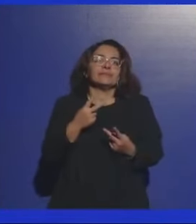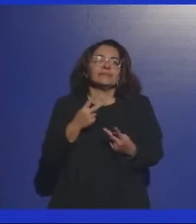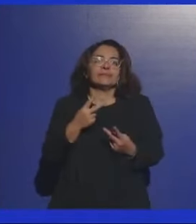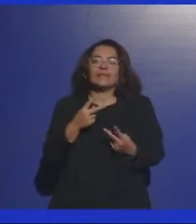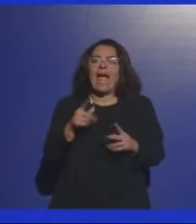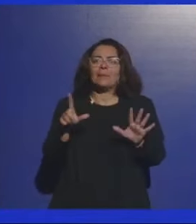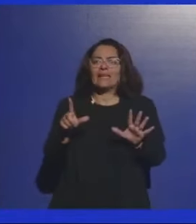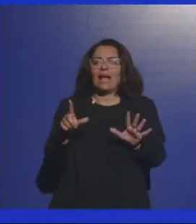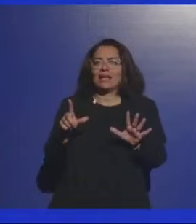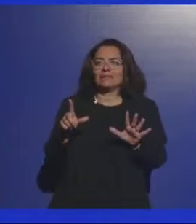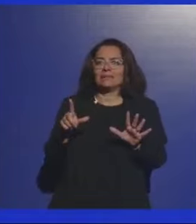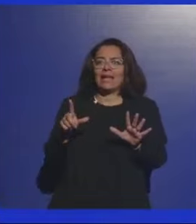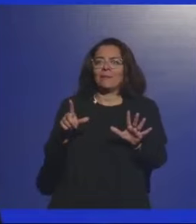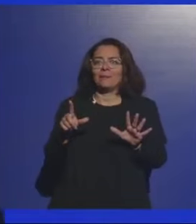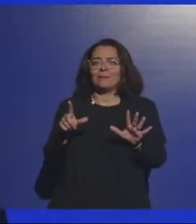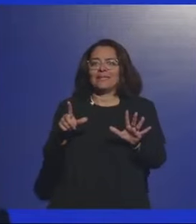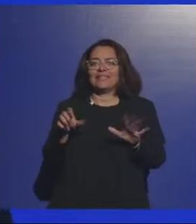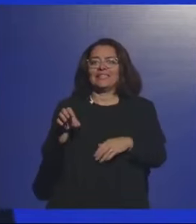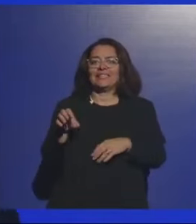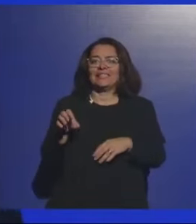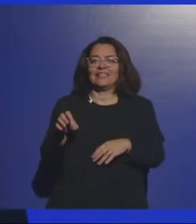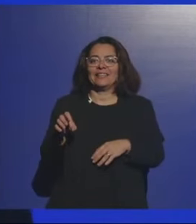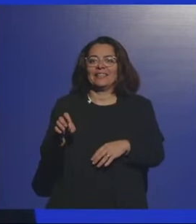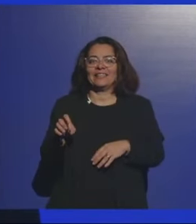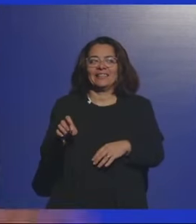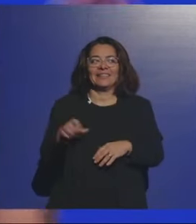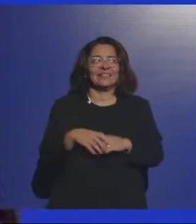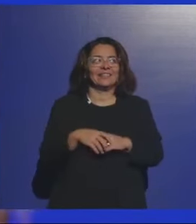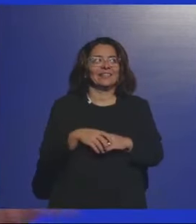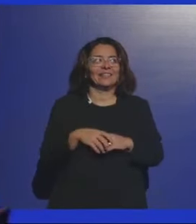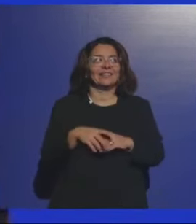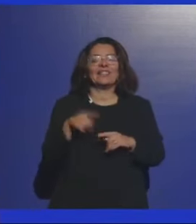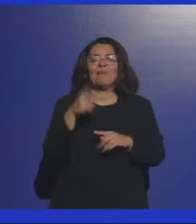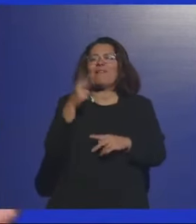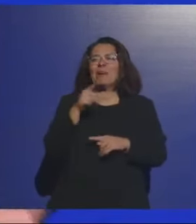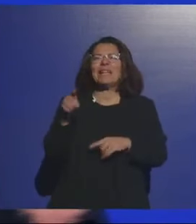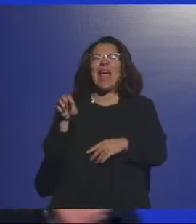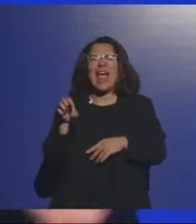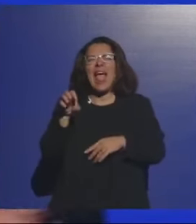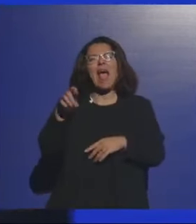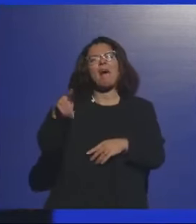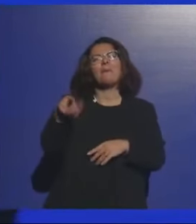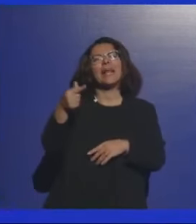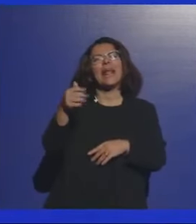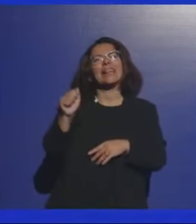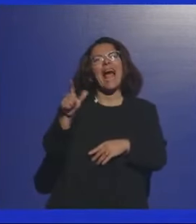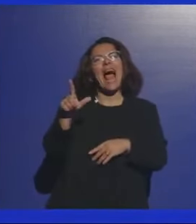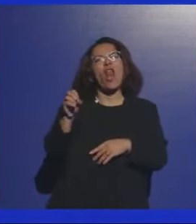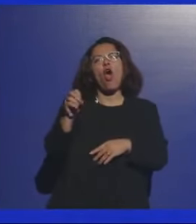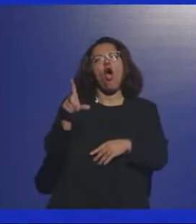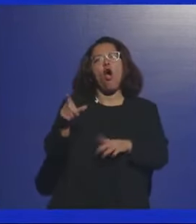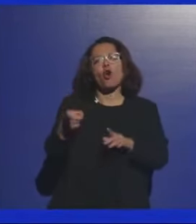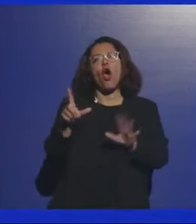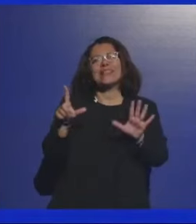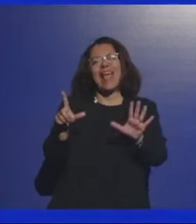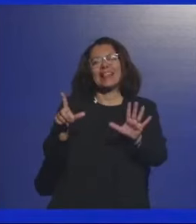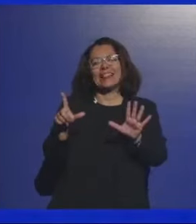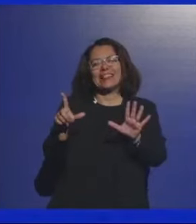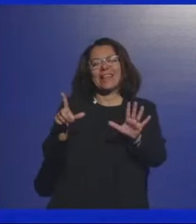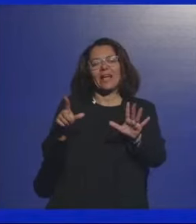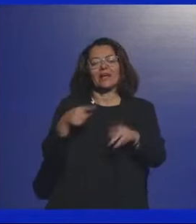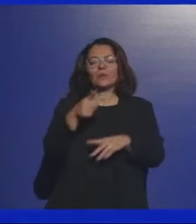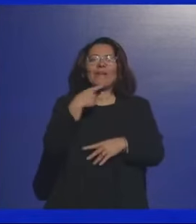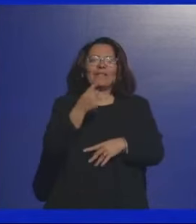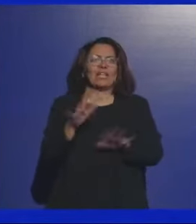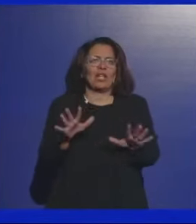uno strano marsupiale del Sud America l'epalogo no è che sono sette dice Ma avevi